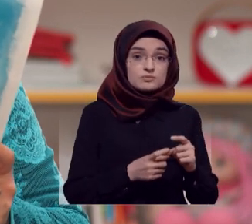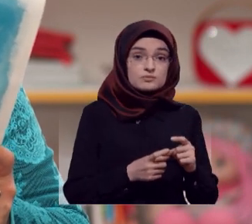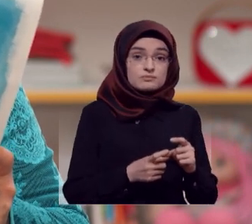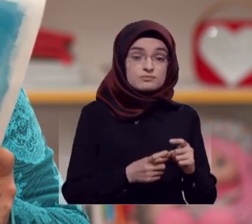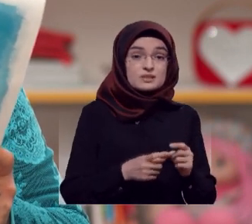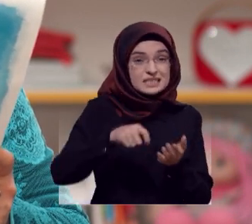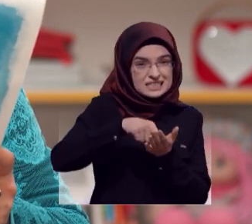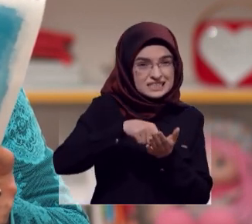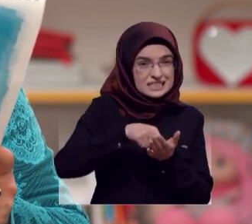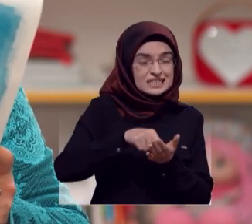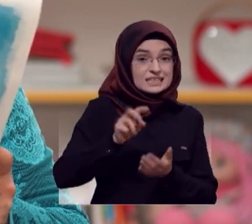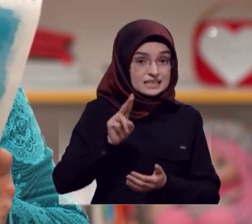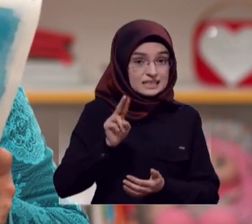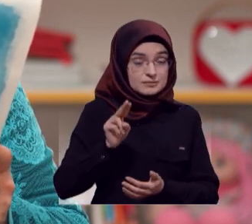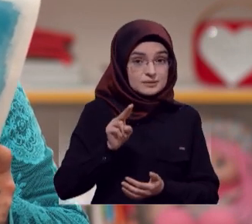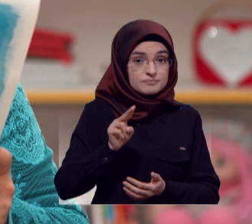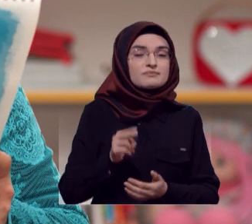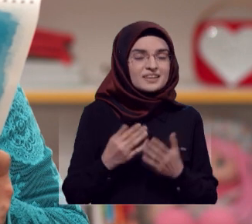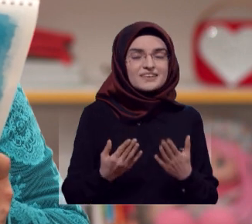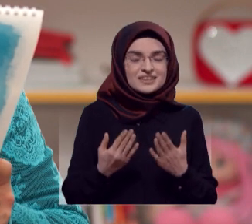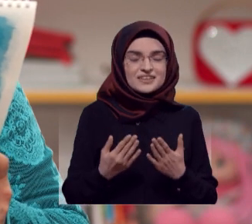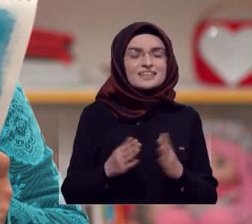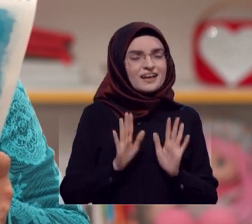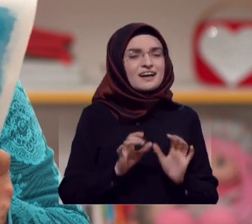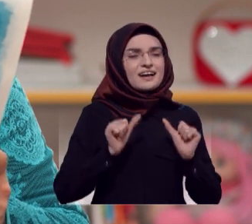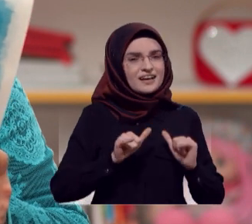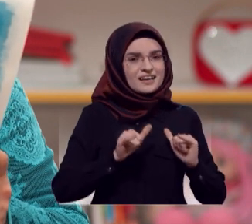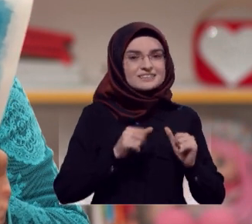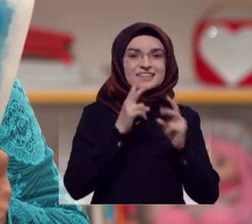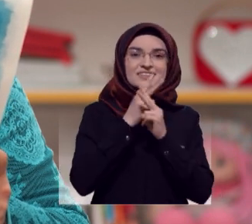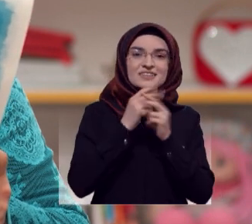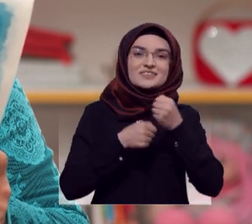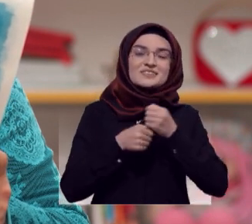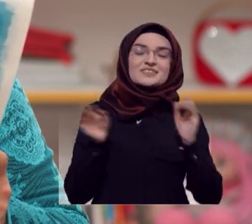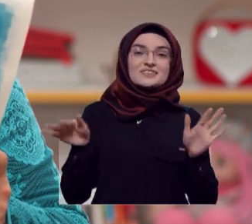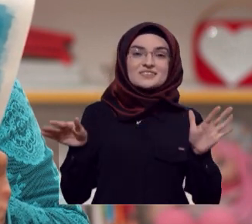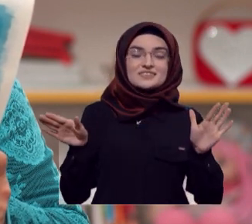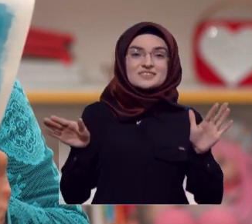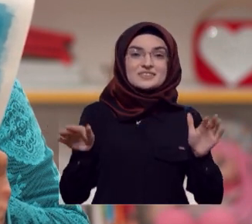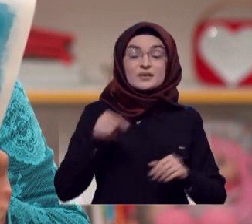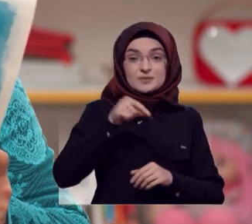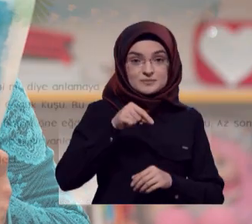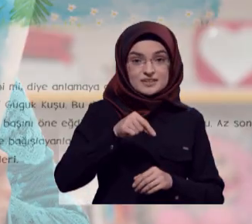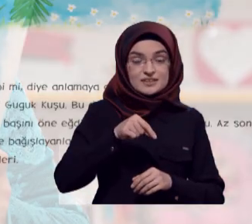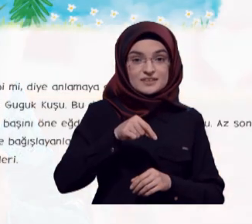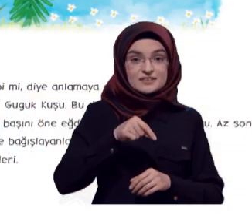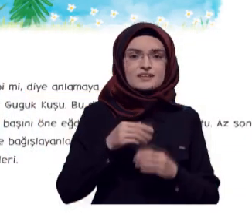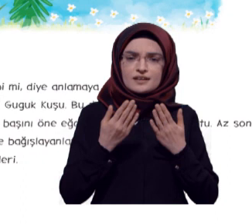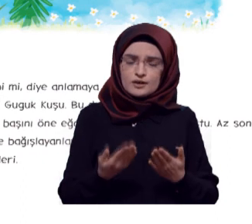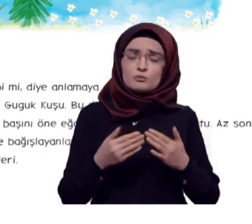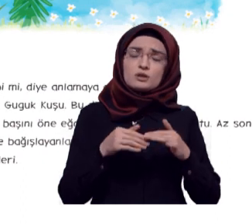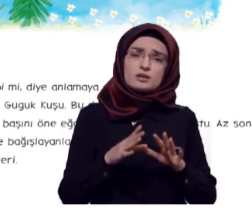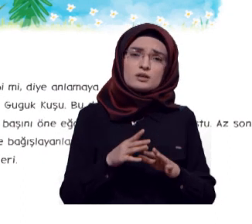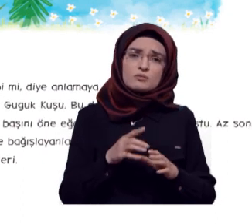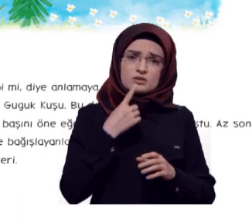silgi varmış gibi mi yani? Evet evet, aynen öyle, diye gülümsedi guguk kuşu. Bu defa ya kabul